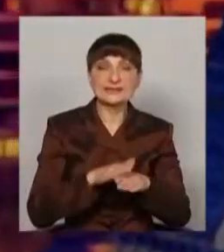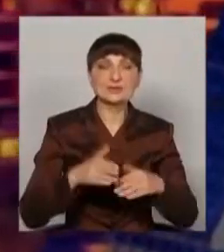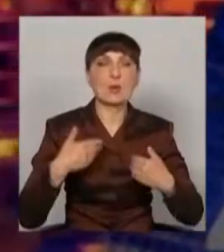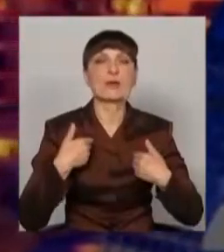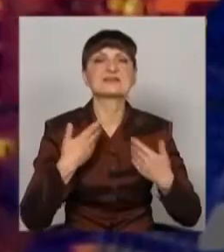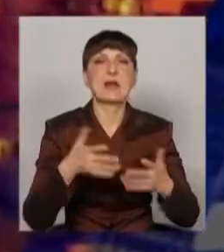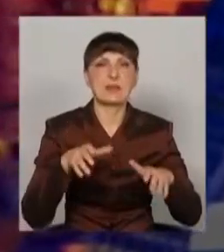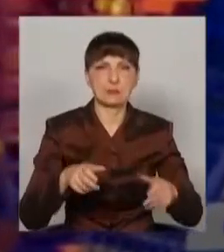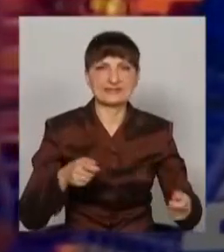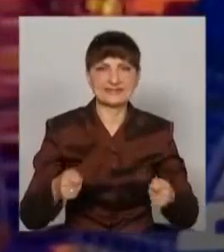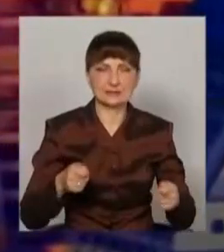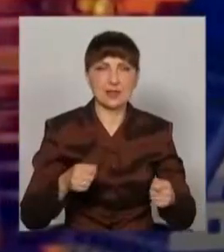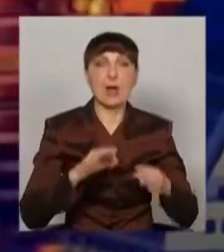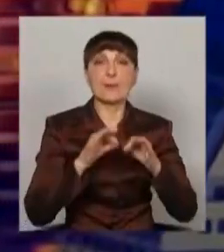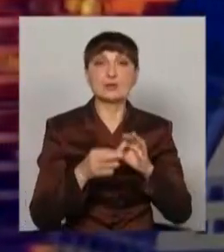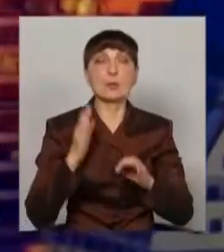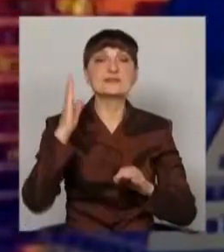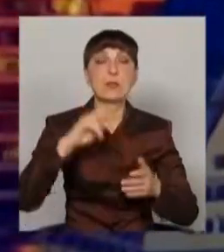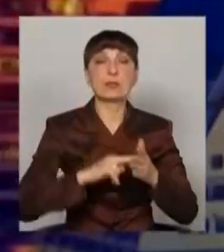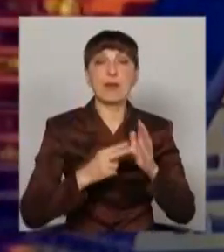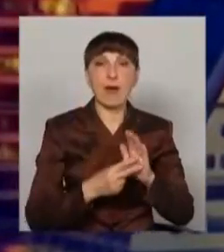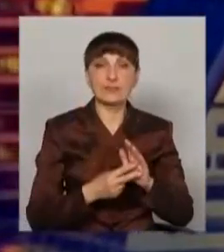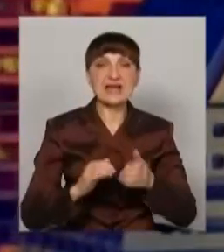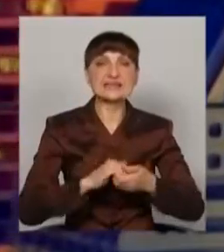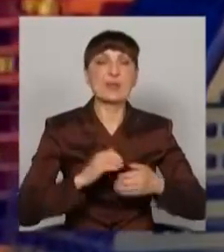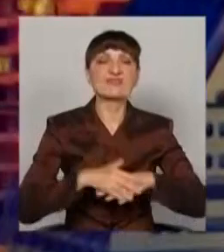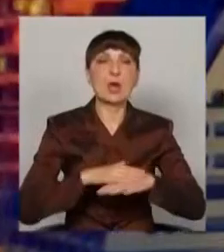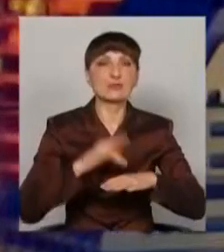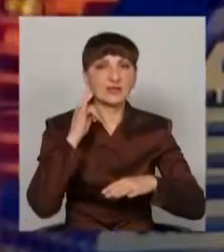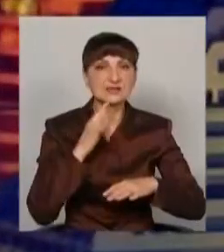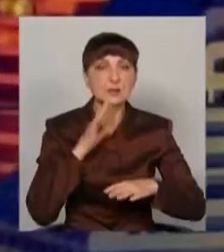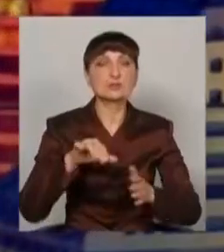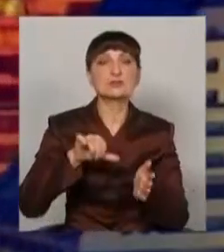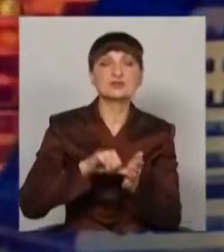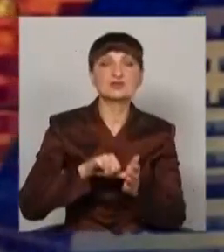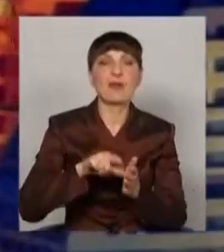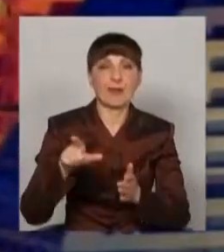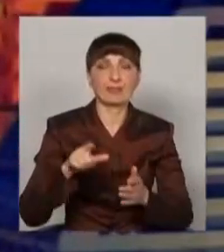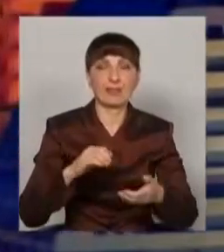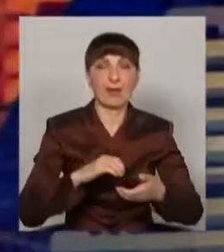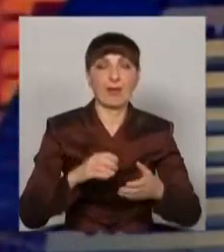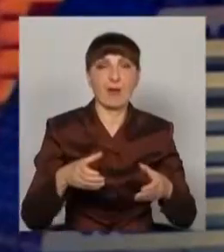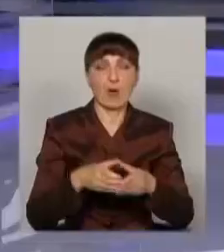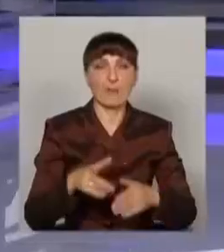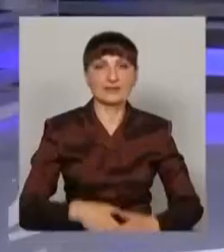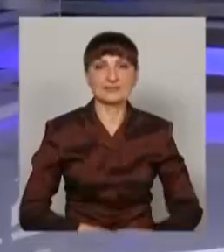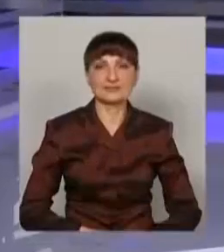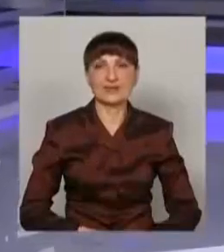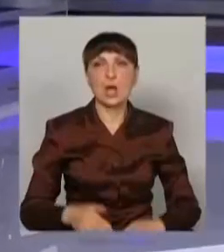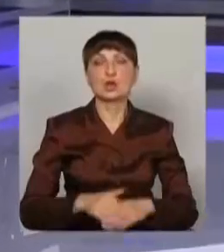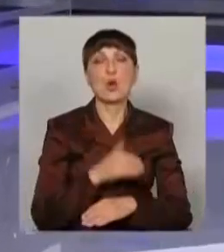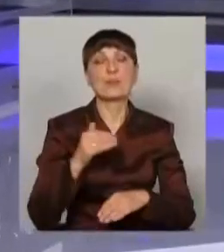послания президента. Подробнее о предстоящих планах Ассамблеи нам расскажет член АНК Юрий Шин. Добрый вечер. Добрый